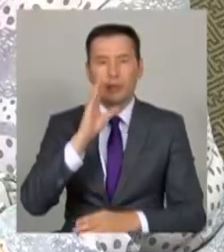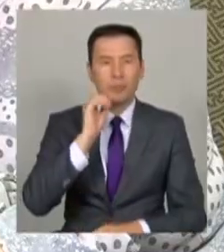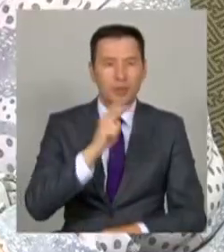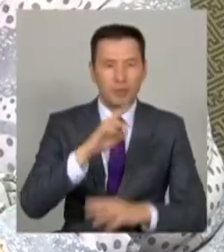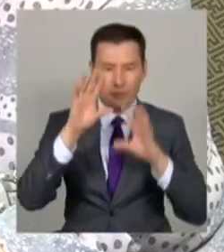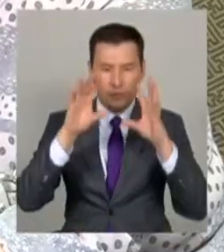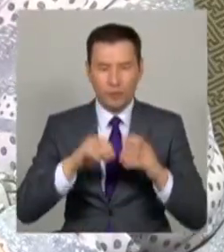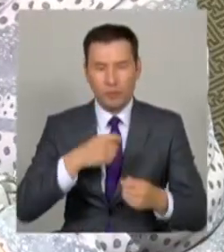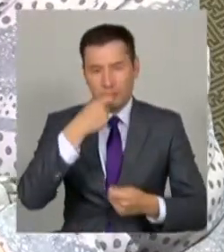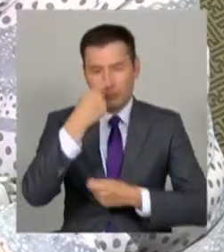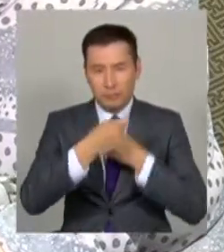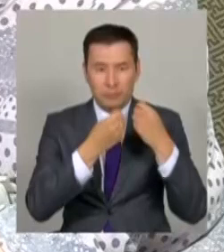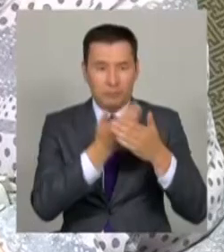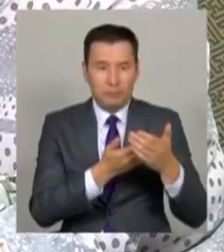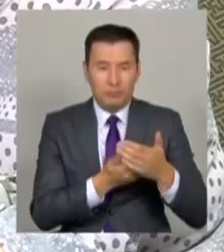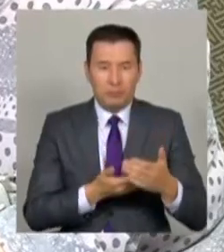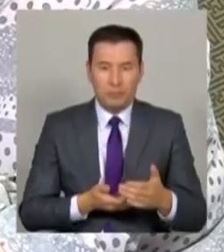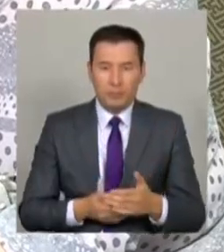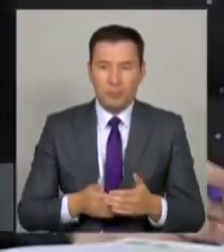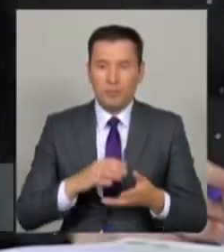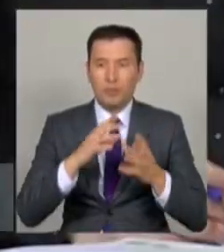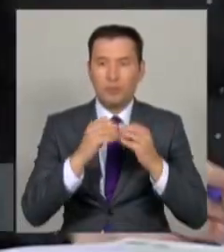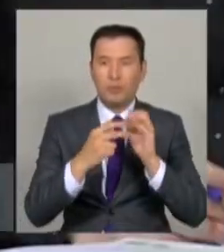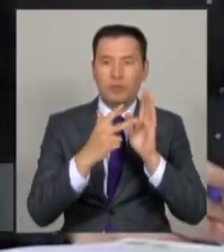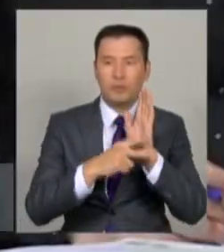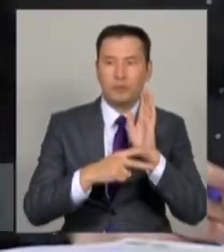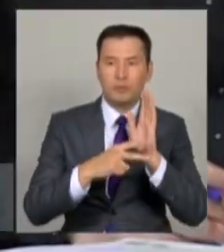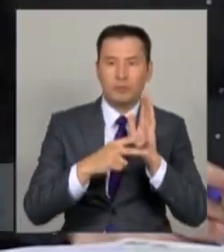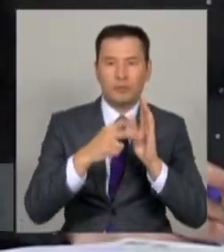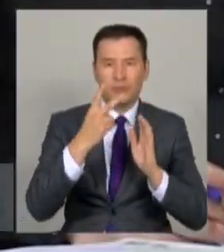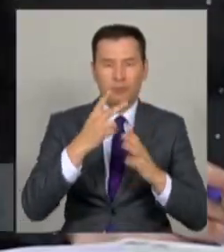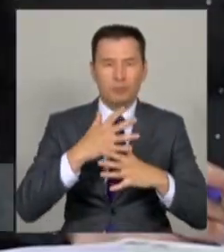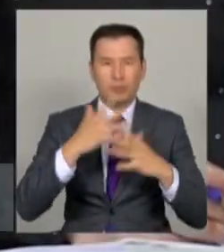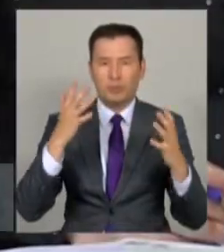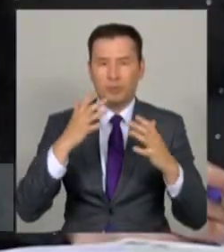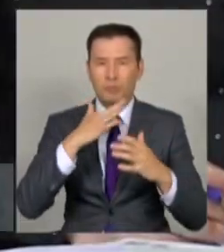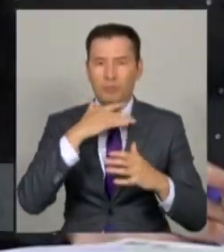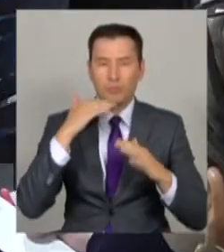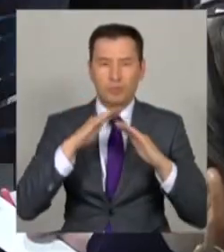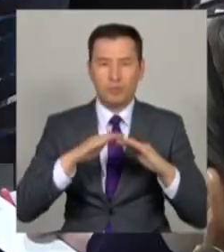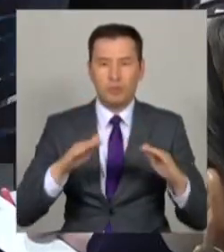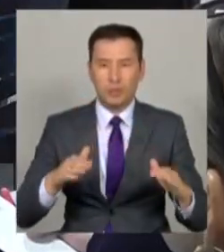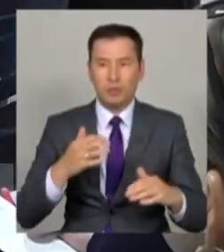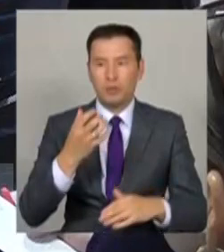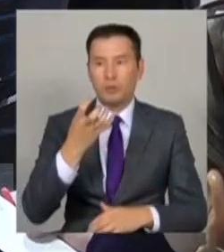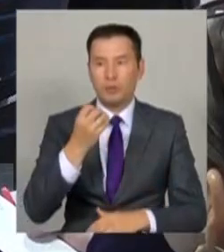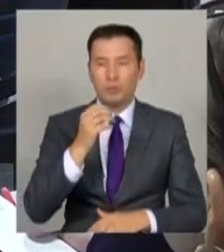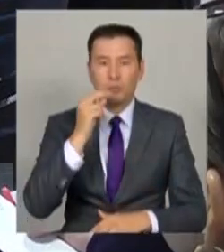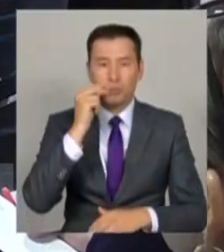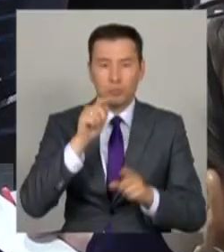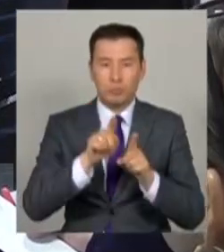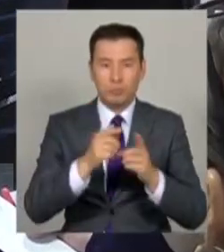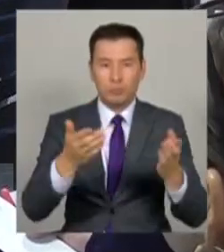Бахты-Отбасы зарегистрировано больше 2000 многодетных. В этом году в центре планируют активно привлекать и мужчин, чтобы развить